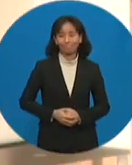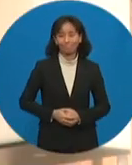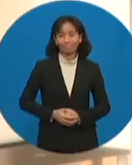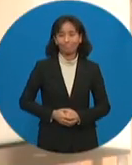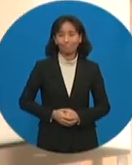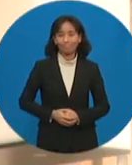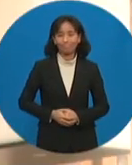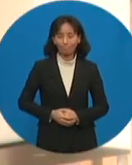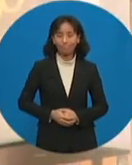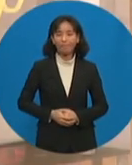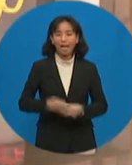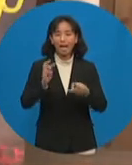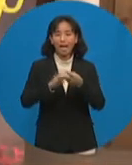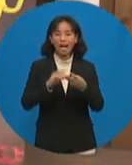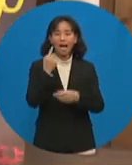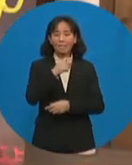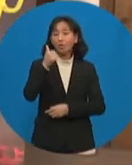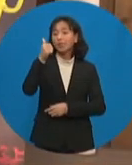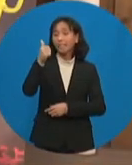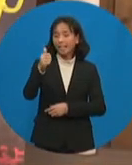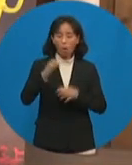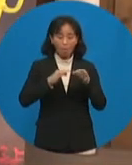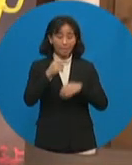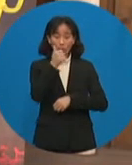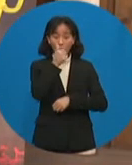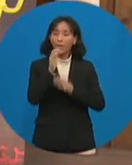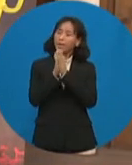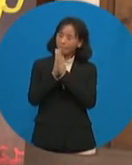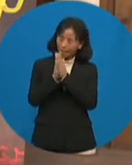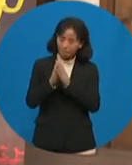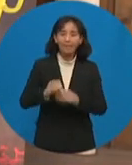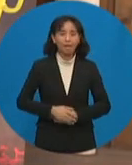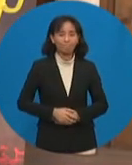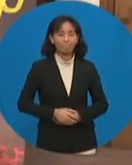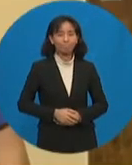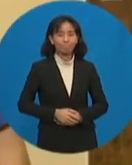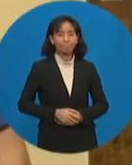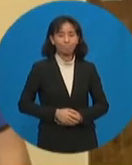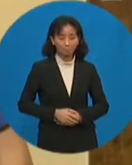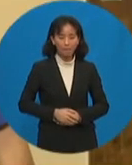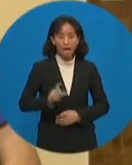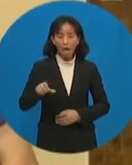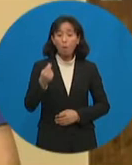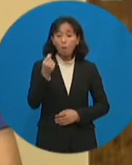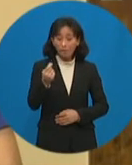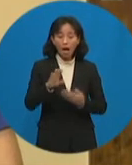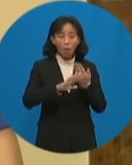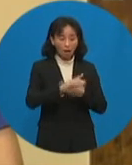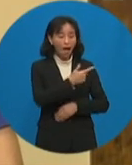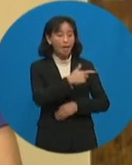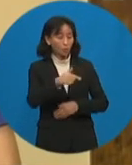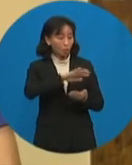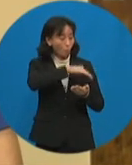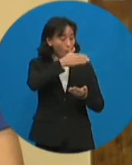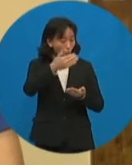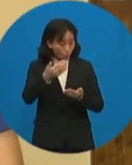最後に田口さんにお店の PR をしていただきました。 もんじゃを含めていろんな料理がボリューミーで、食